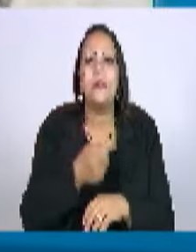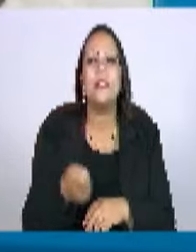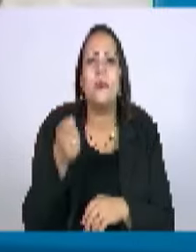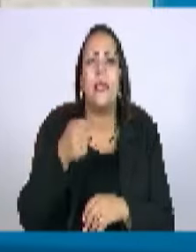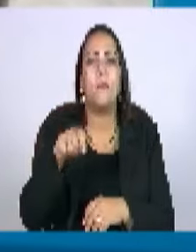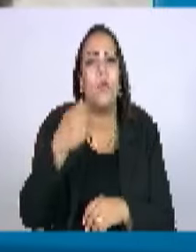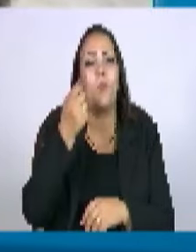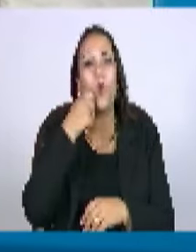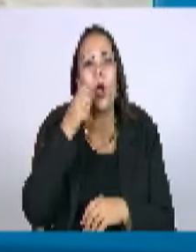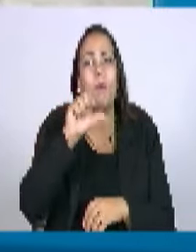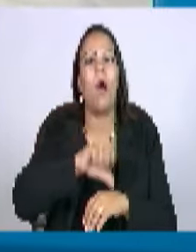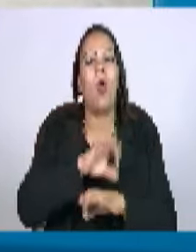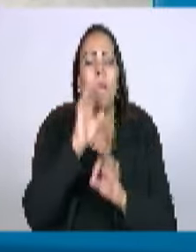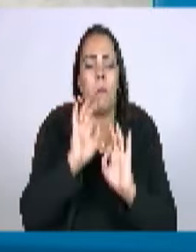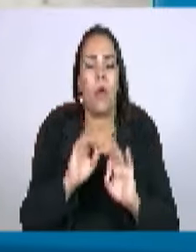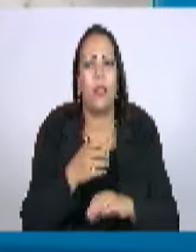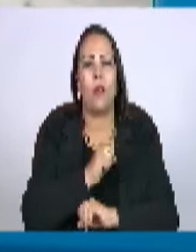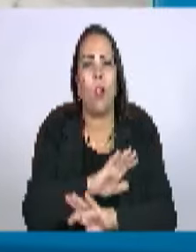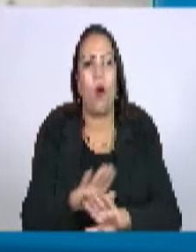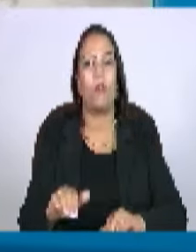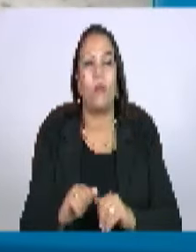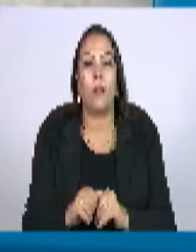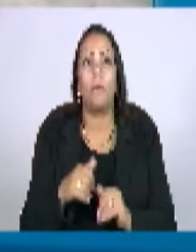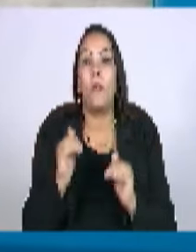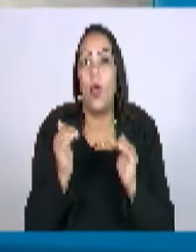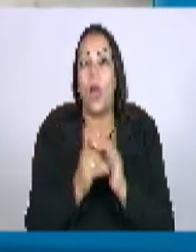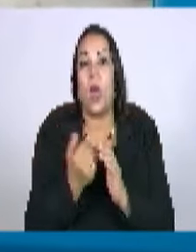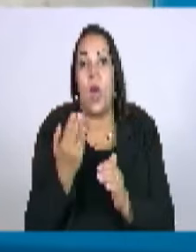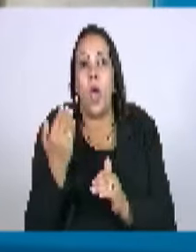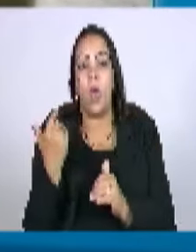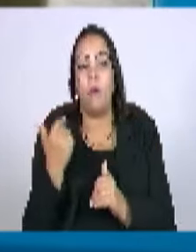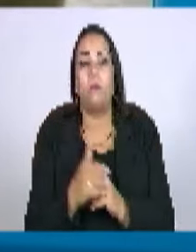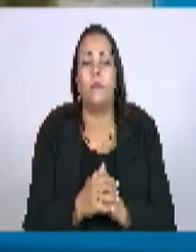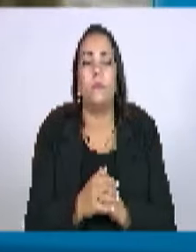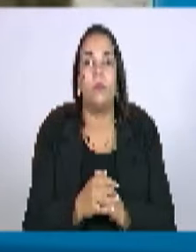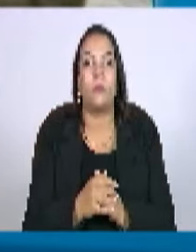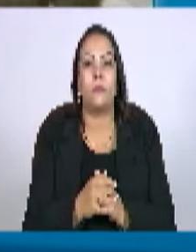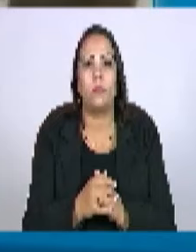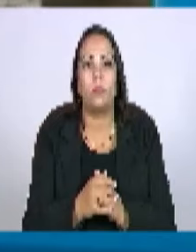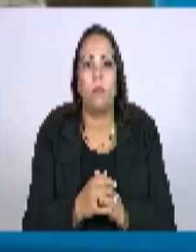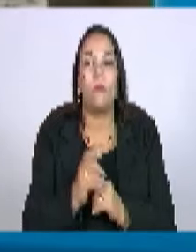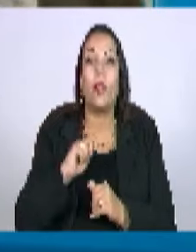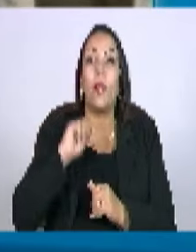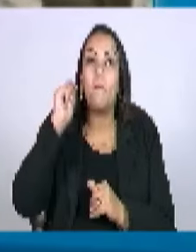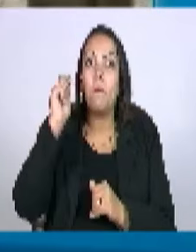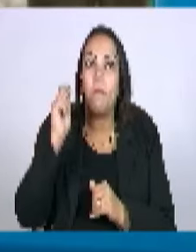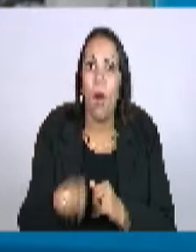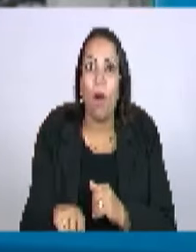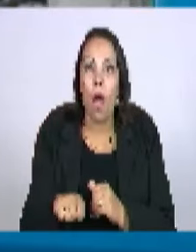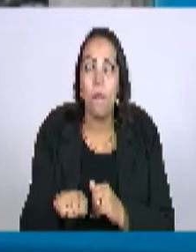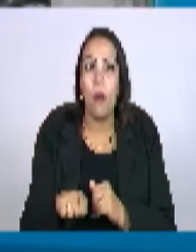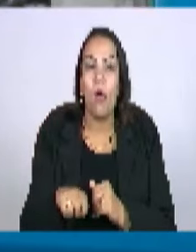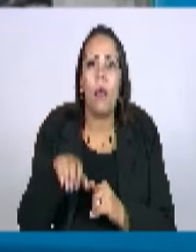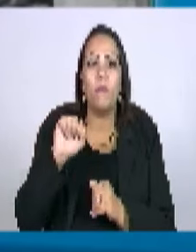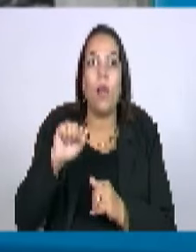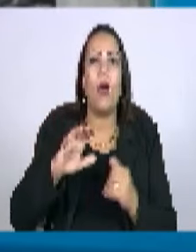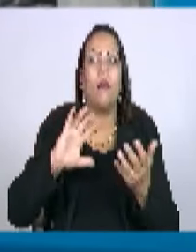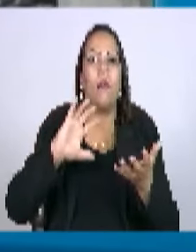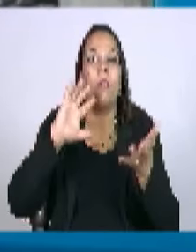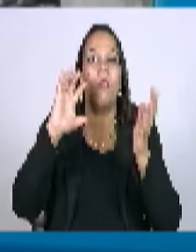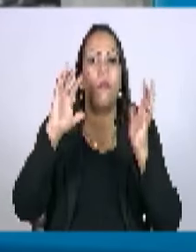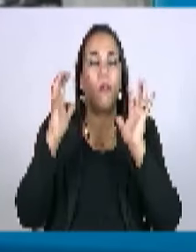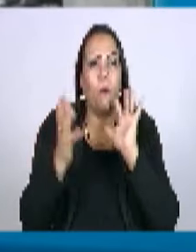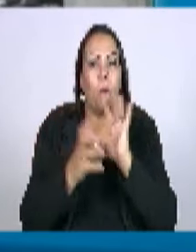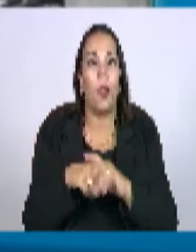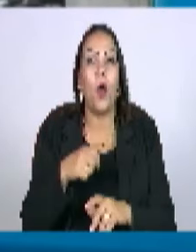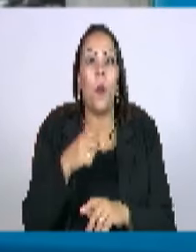ارض الواقع منذ ايام ايضا المحكمه الجنائيه الدوليه